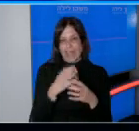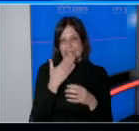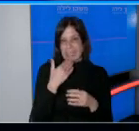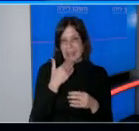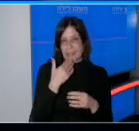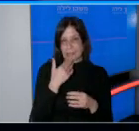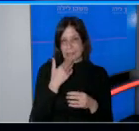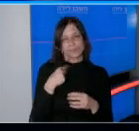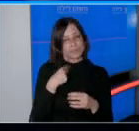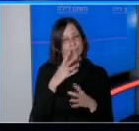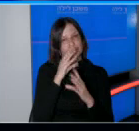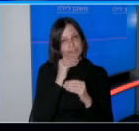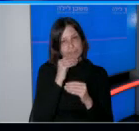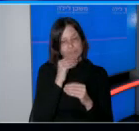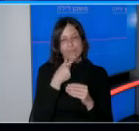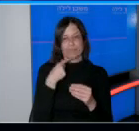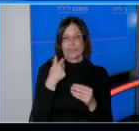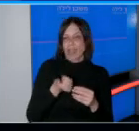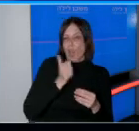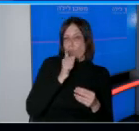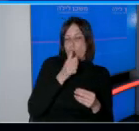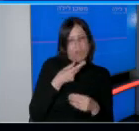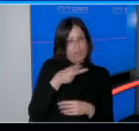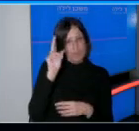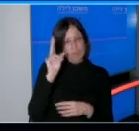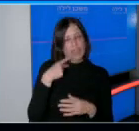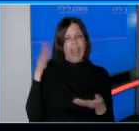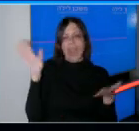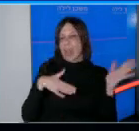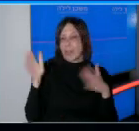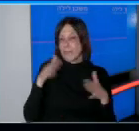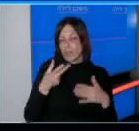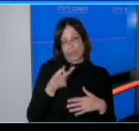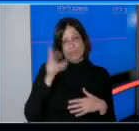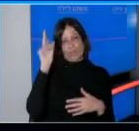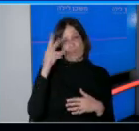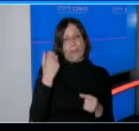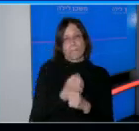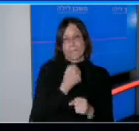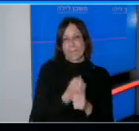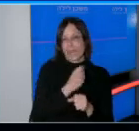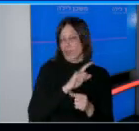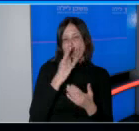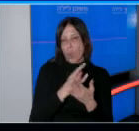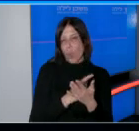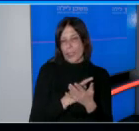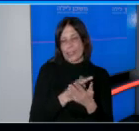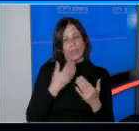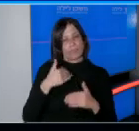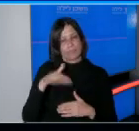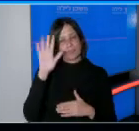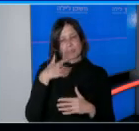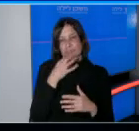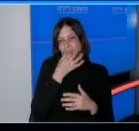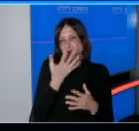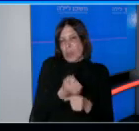הישראלית. ואנחנו מדברים על צריכת אלכוהול מוגברת, אנחנו מדברים על אלימות מוגברת, אנחנו מדברים על פעילות לא חוקית מוגברת. מה